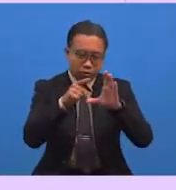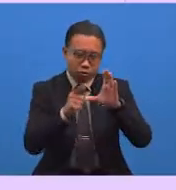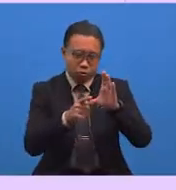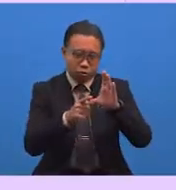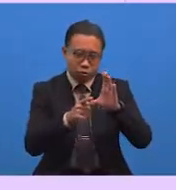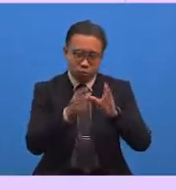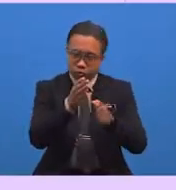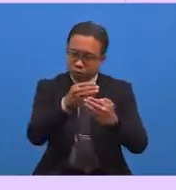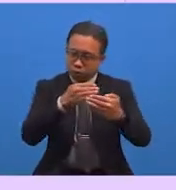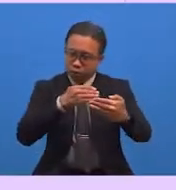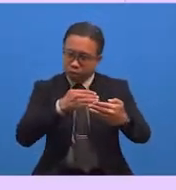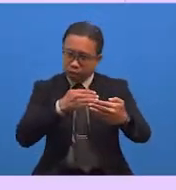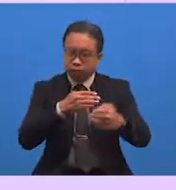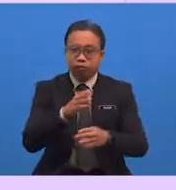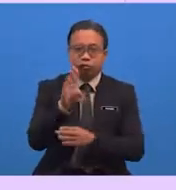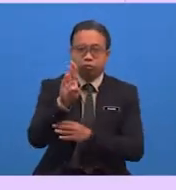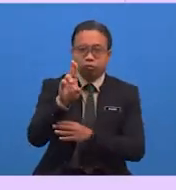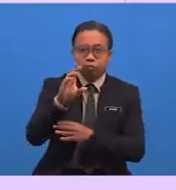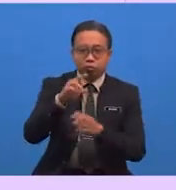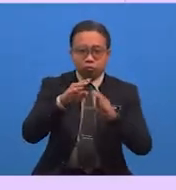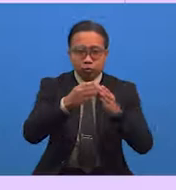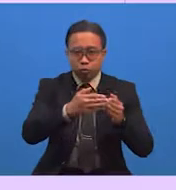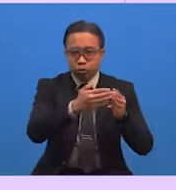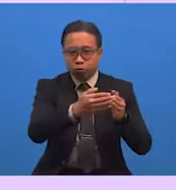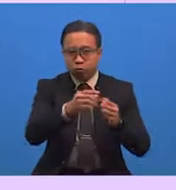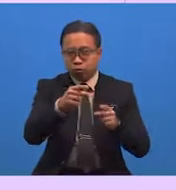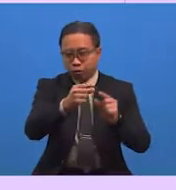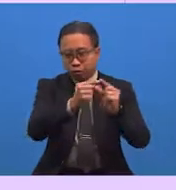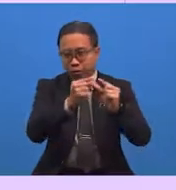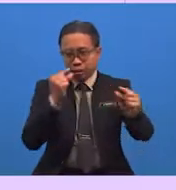bertentang bucu. Garis PQ